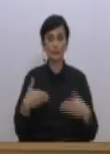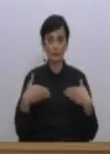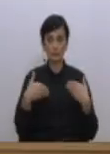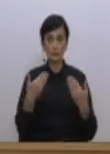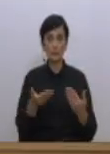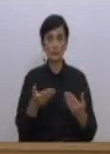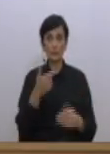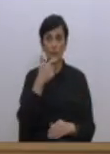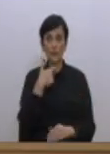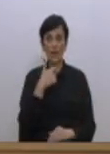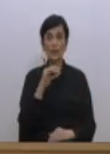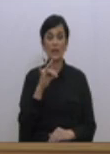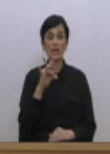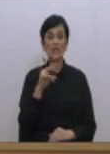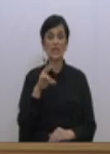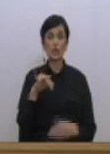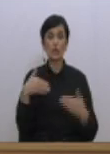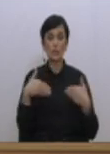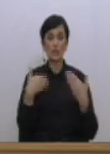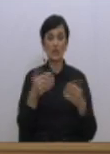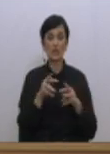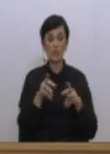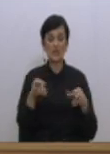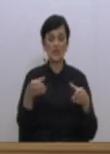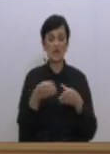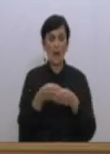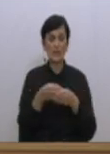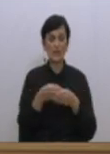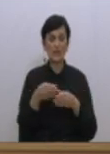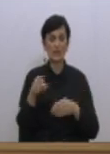Მოგესალმებით, ბატონო ირაკლი, მივესალმები მინისტრთა კაბინეტის წევრებს.